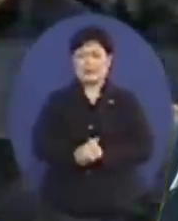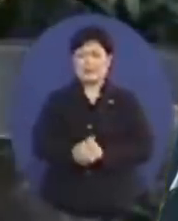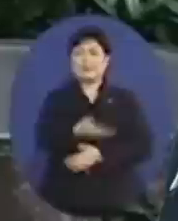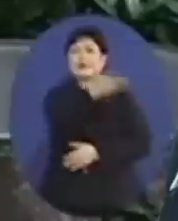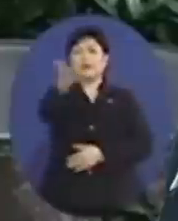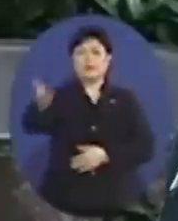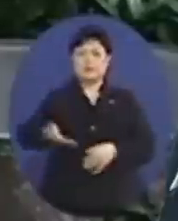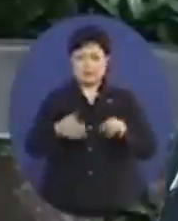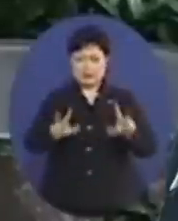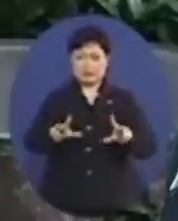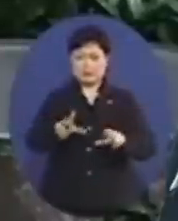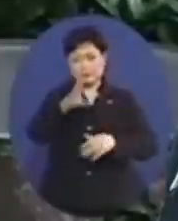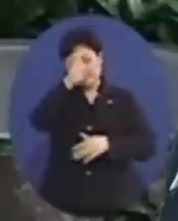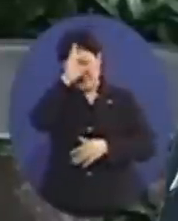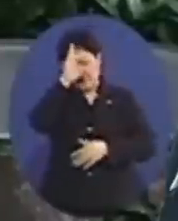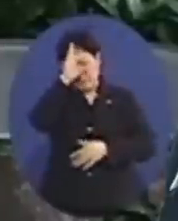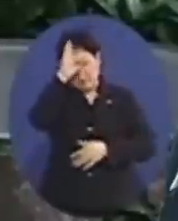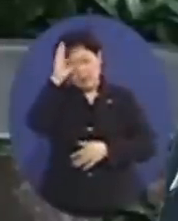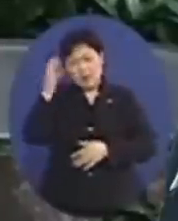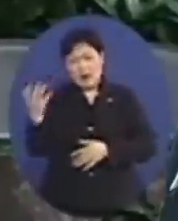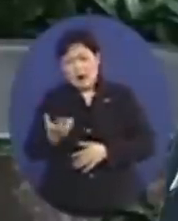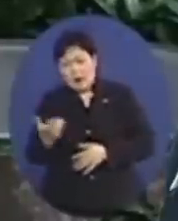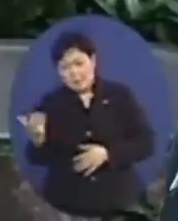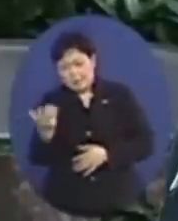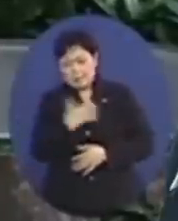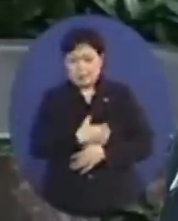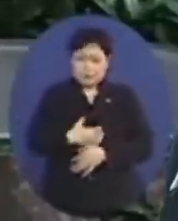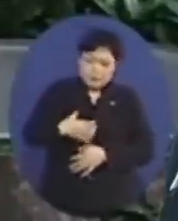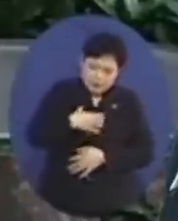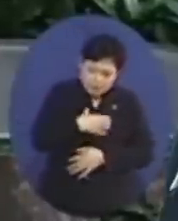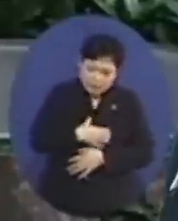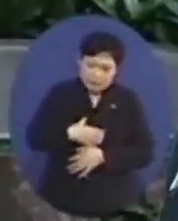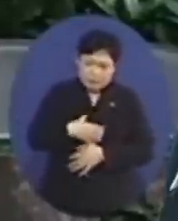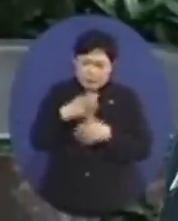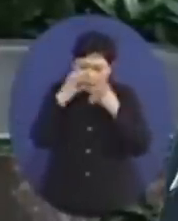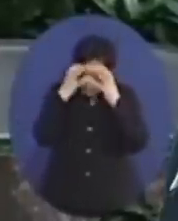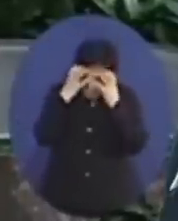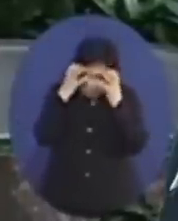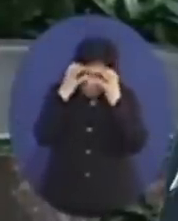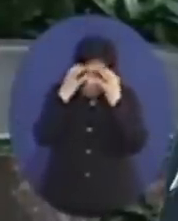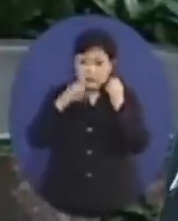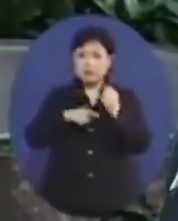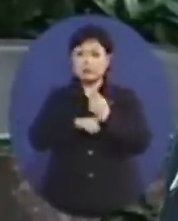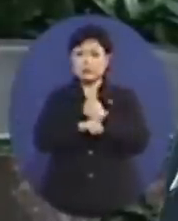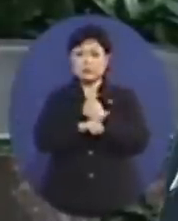여러분이 지금 병을 앓고 괴로워하고 고통스러운 것은